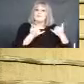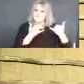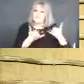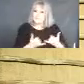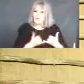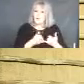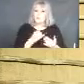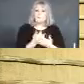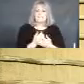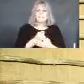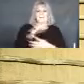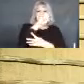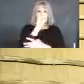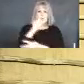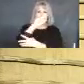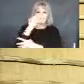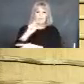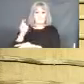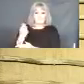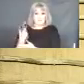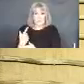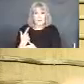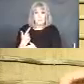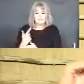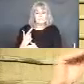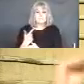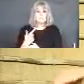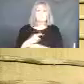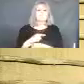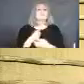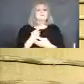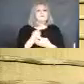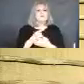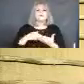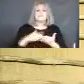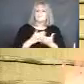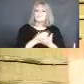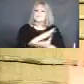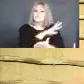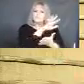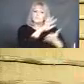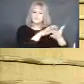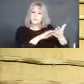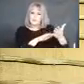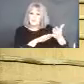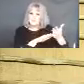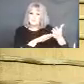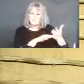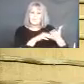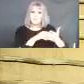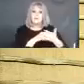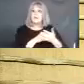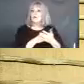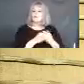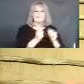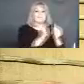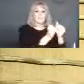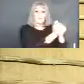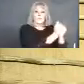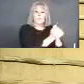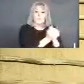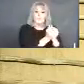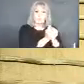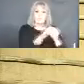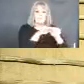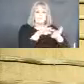ken, is ons luister en ons vertel oor. Ons gaan net deur 'n paar vrae gaan, net om weer deur die story te kan gaan. So ek